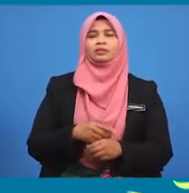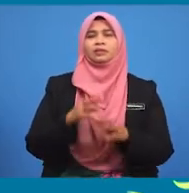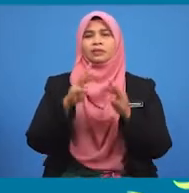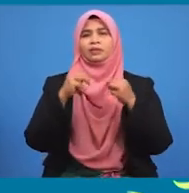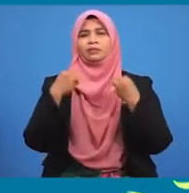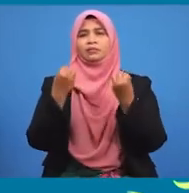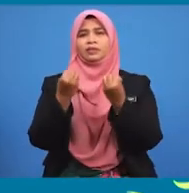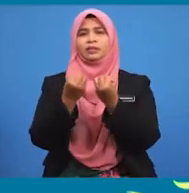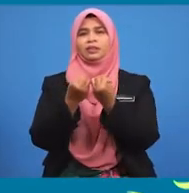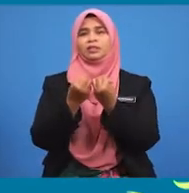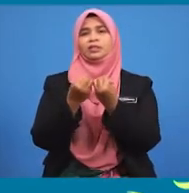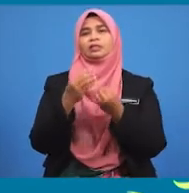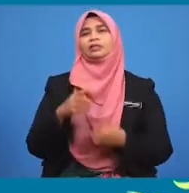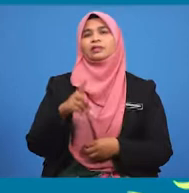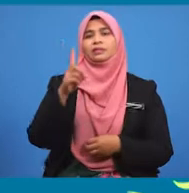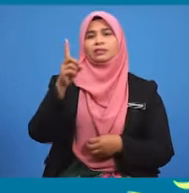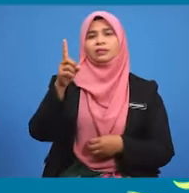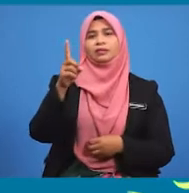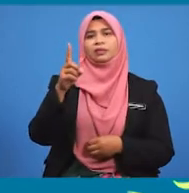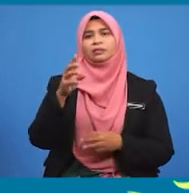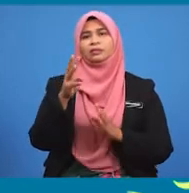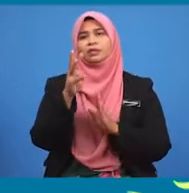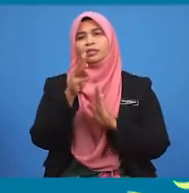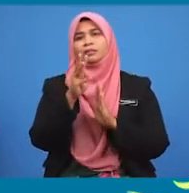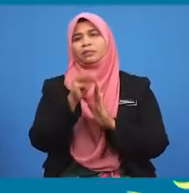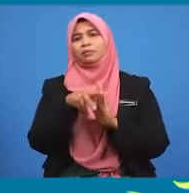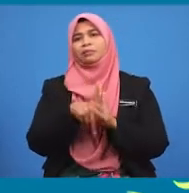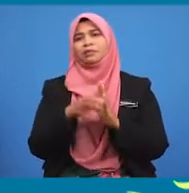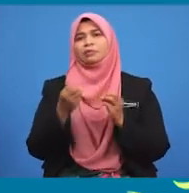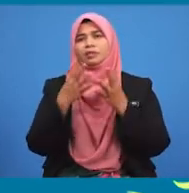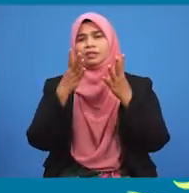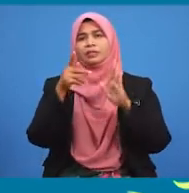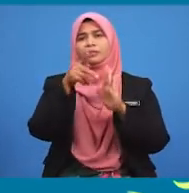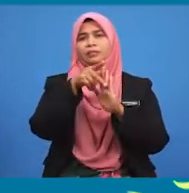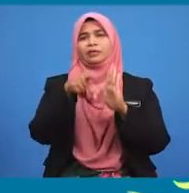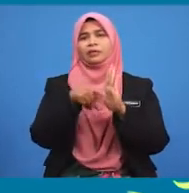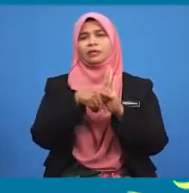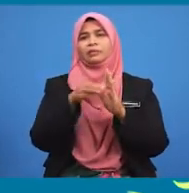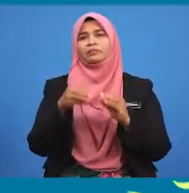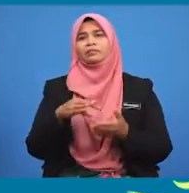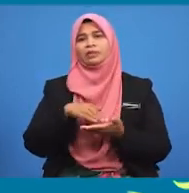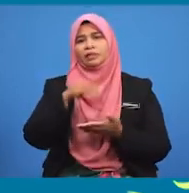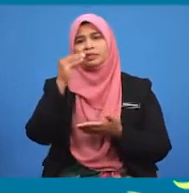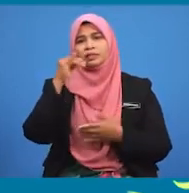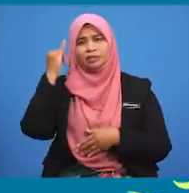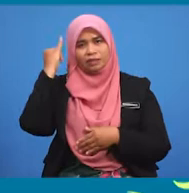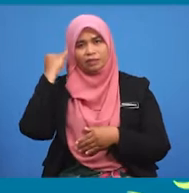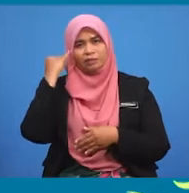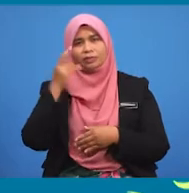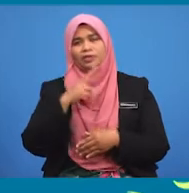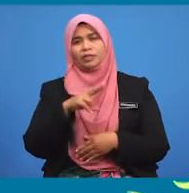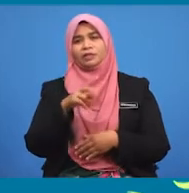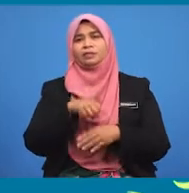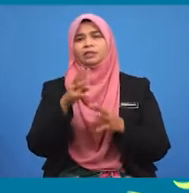masyarakat. Yang pertama, memperbanyakkan program-program pengajian sama ada di masjid, di surau-surau,